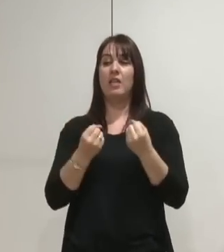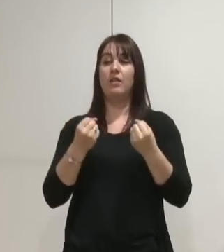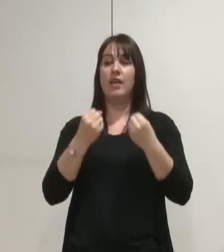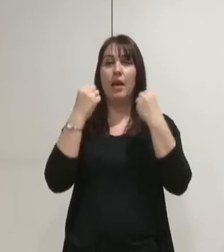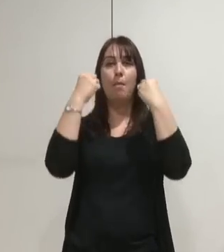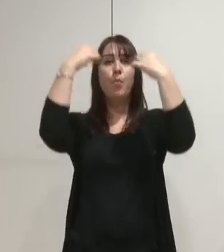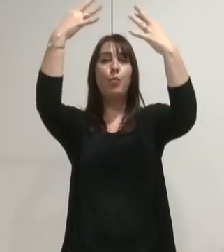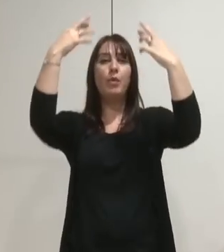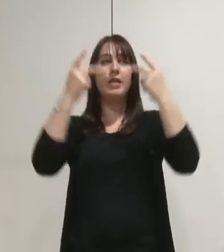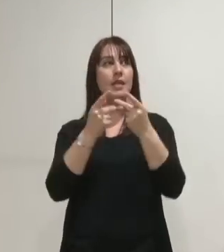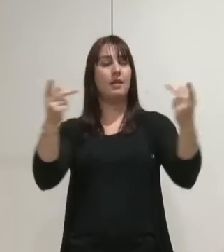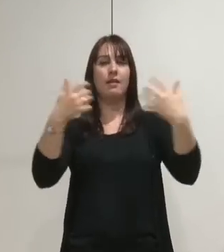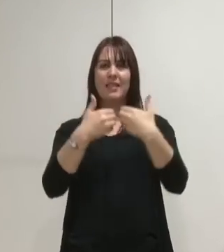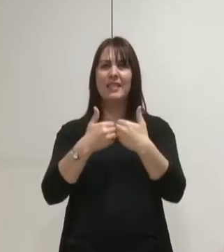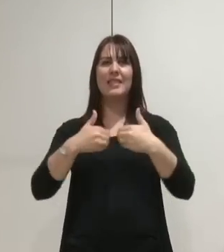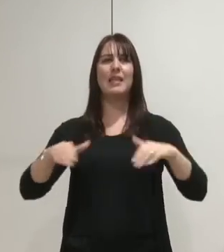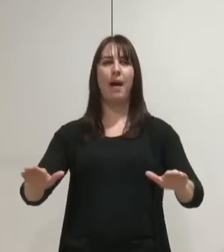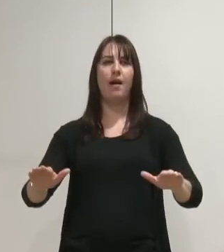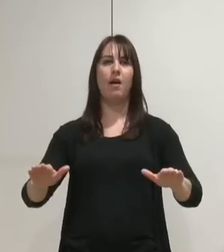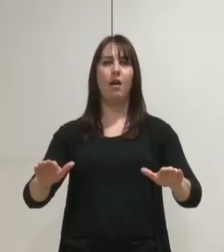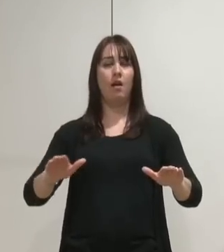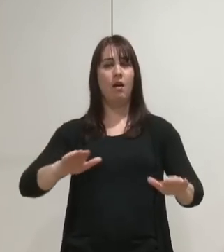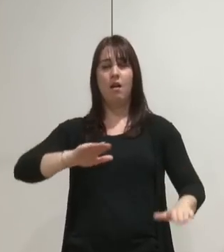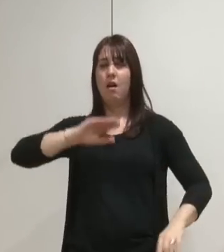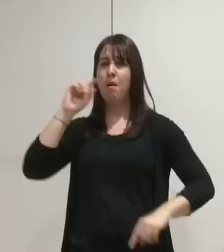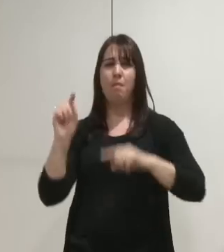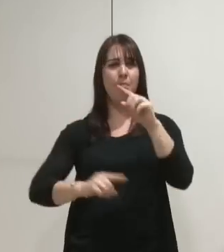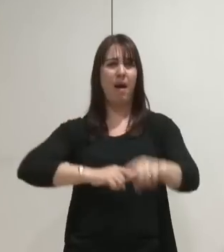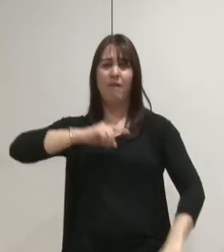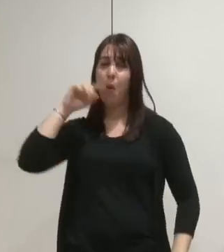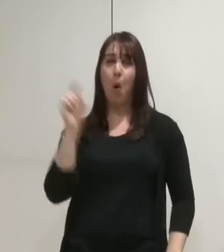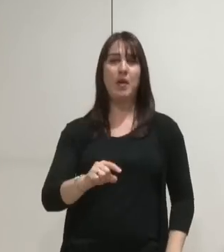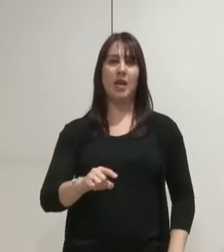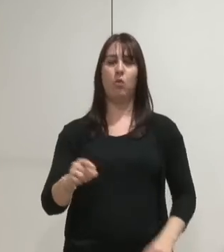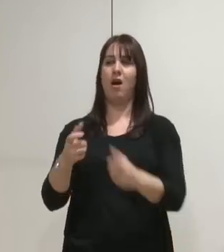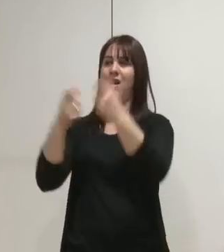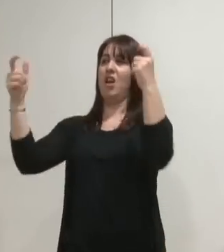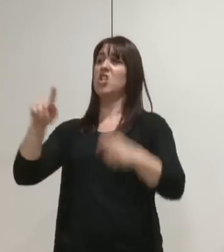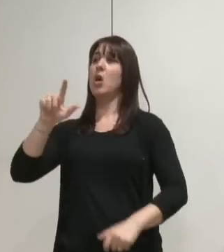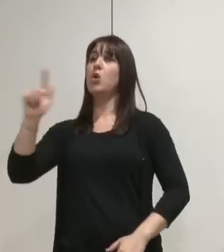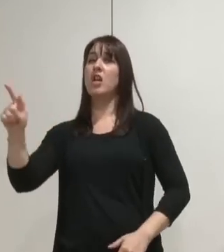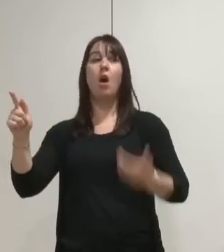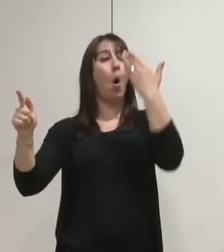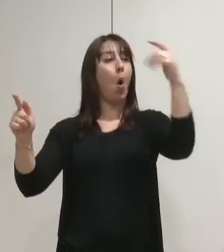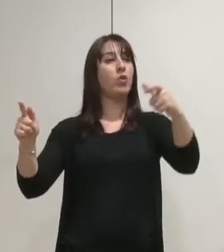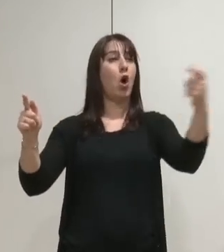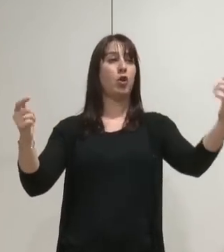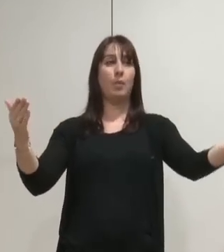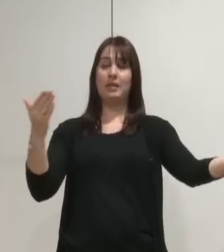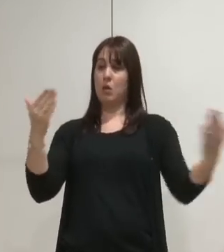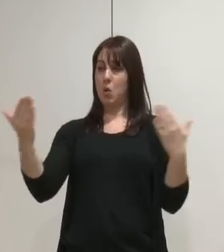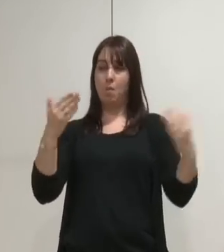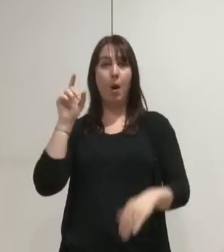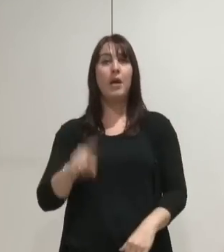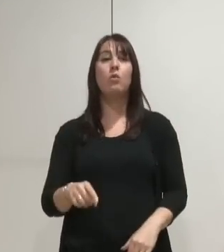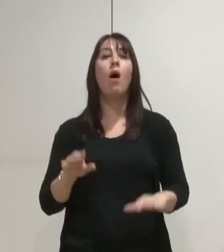public qui a rendu obligatoire la mise en concurrence de GG avec d'autres elle est liée au recours